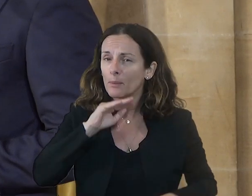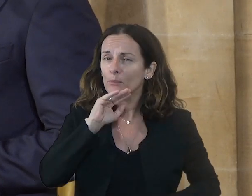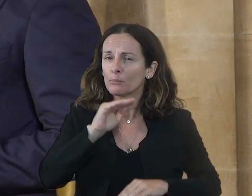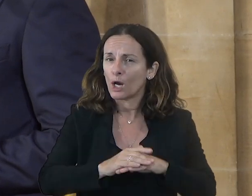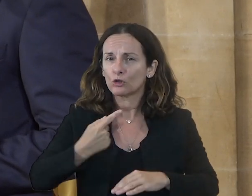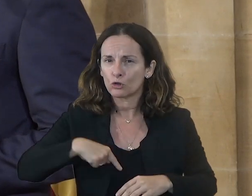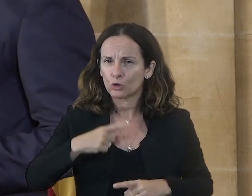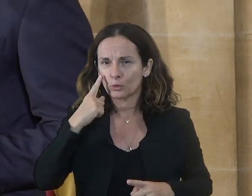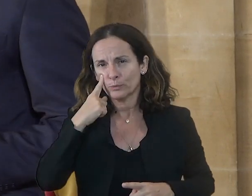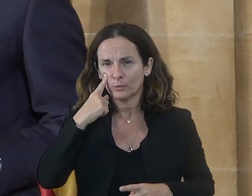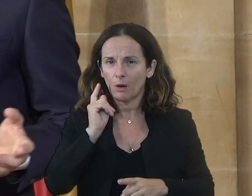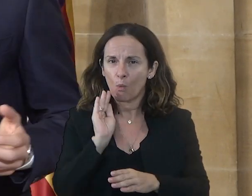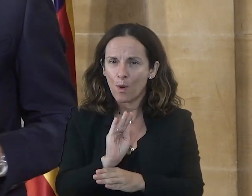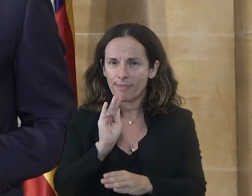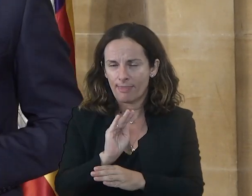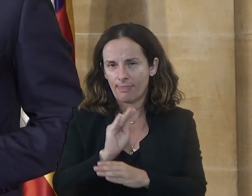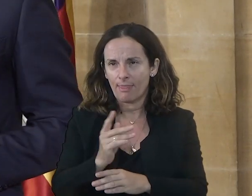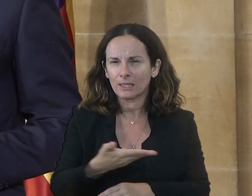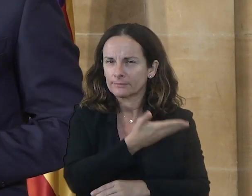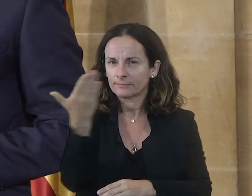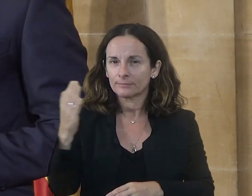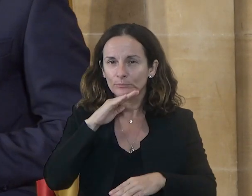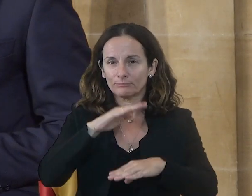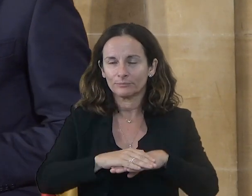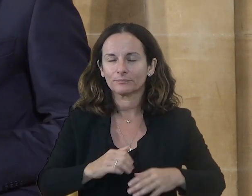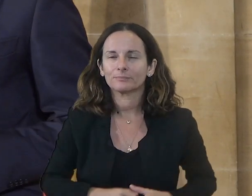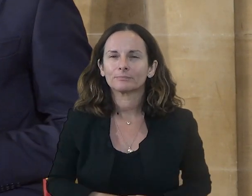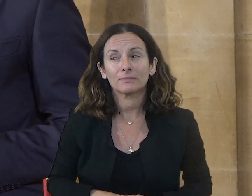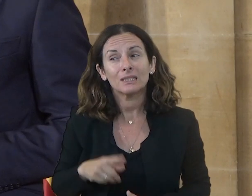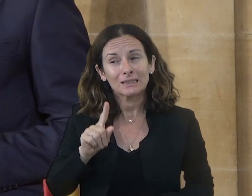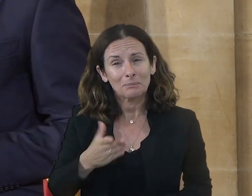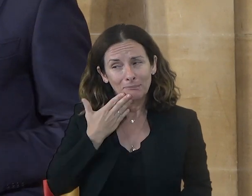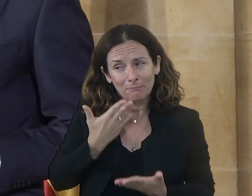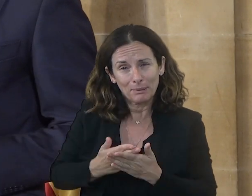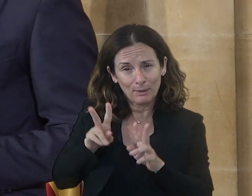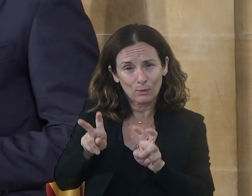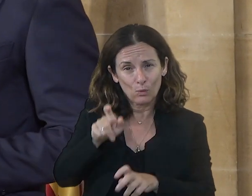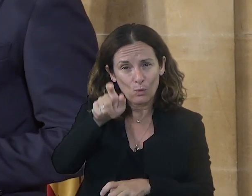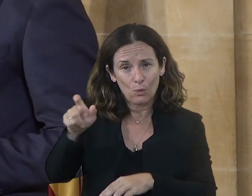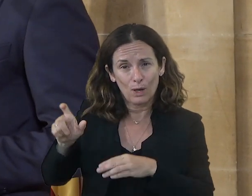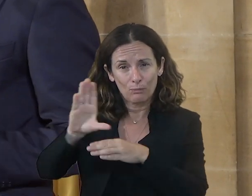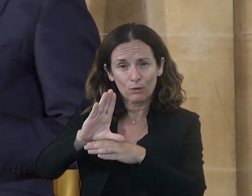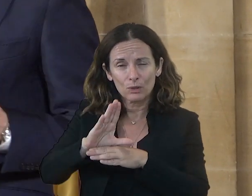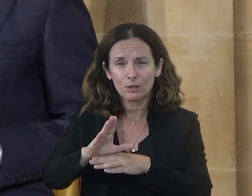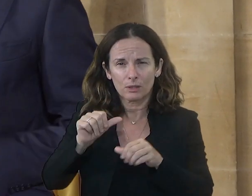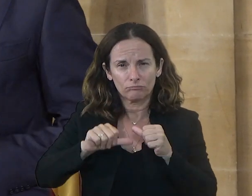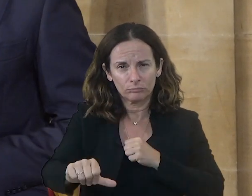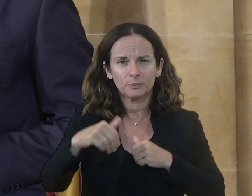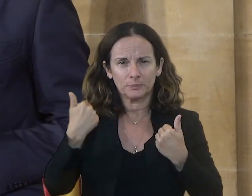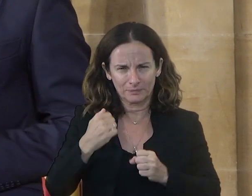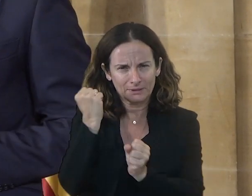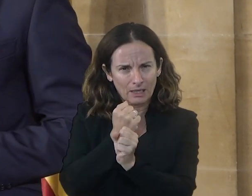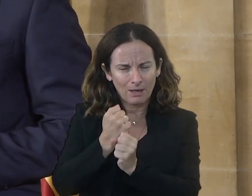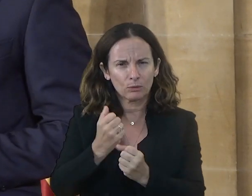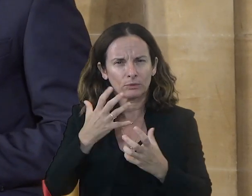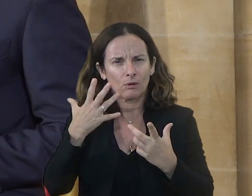d'autonomia. També vos demano determinació i perseverança per dur a terme aquests projectes que